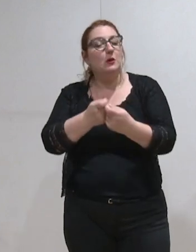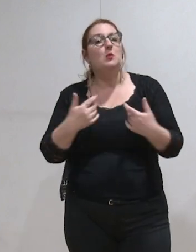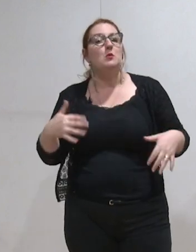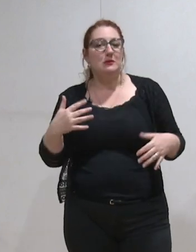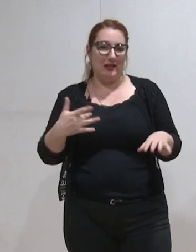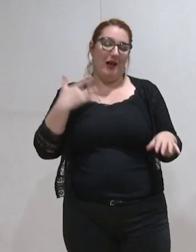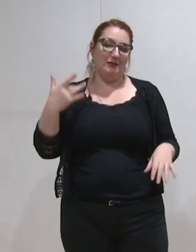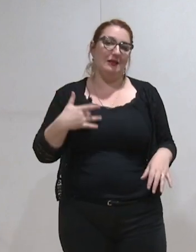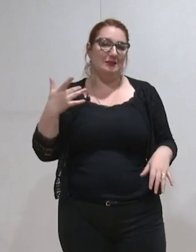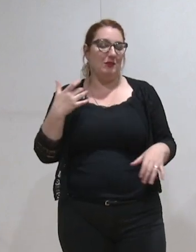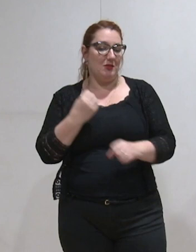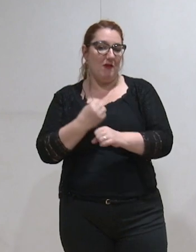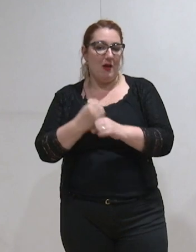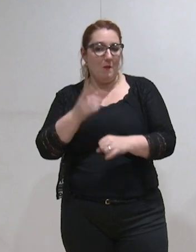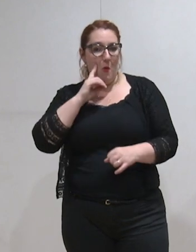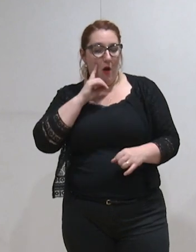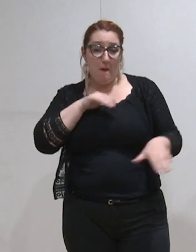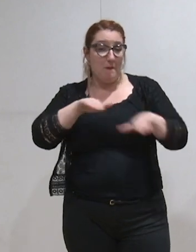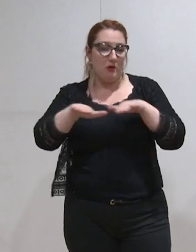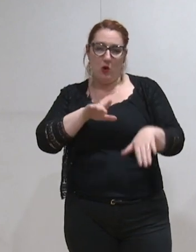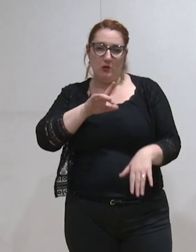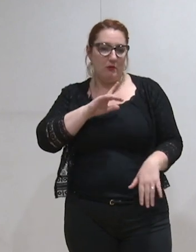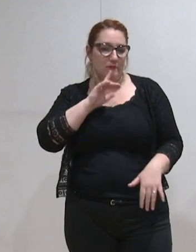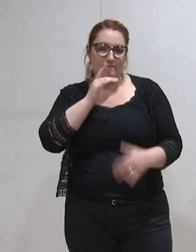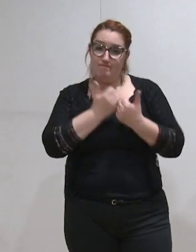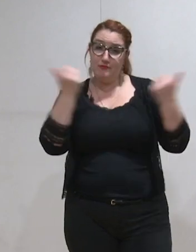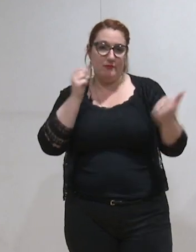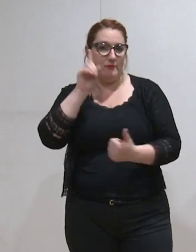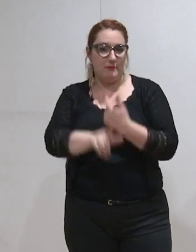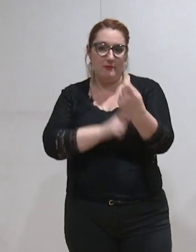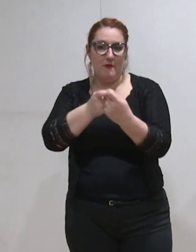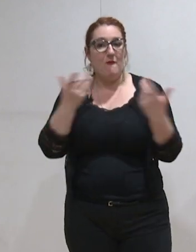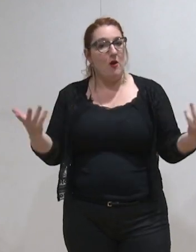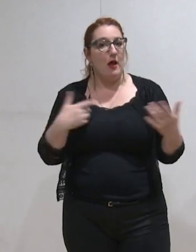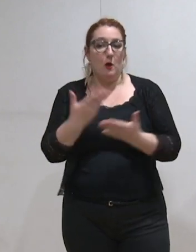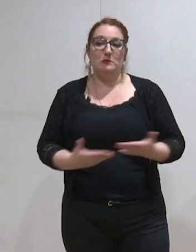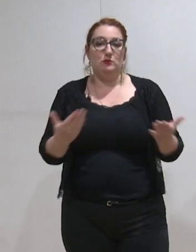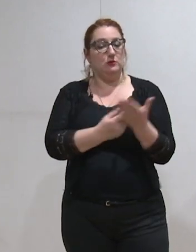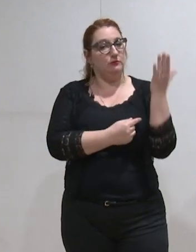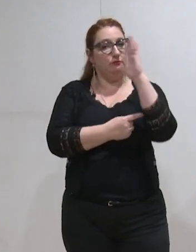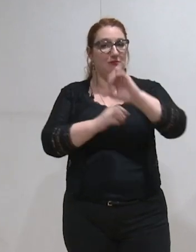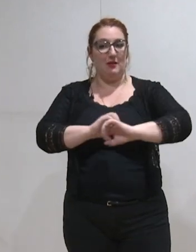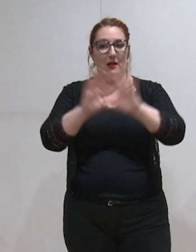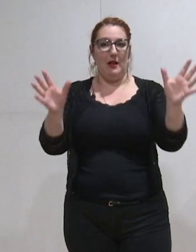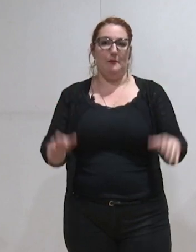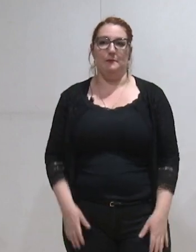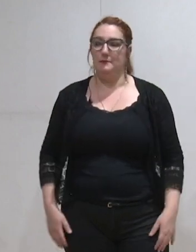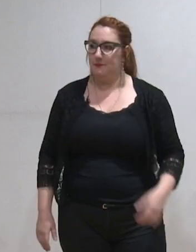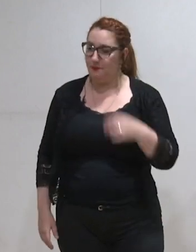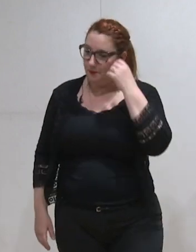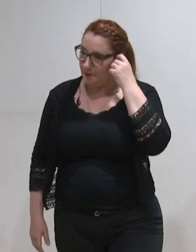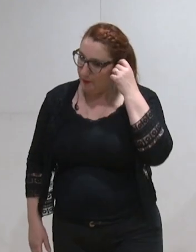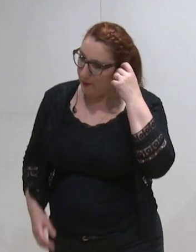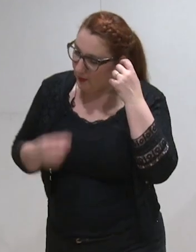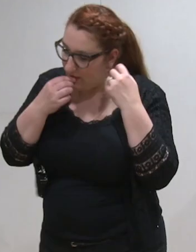vis-à-vis desquels les façons de travailler ne sont pas les mêmes voilà comme ça vous avez un état précis de la situation